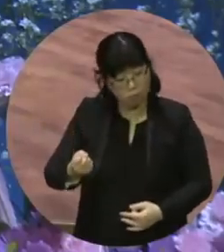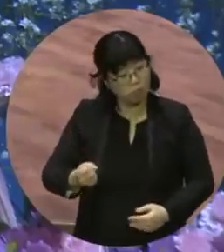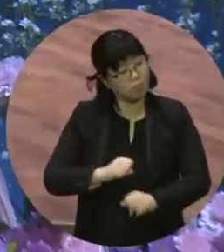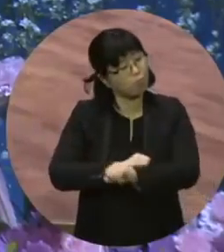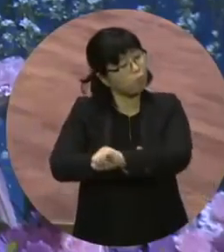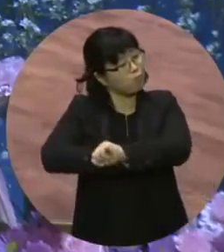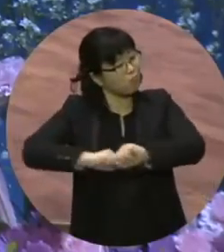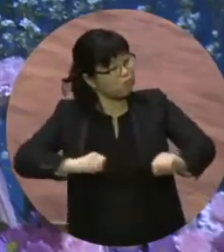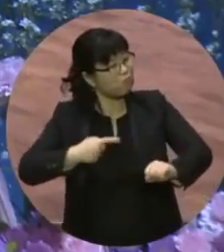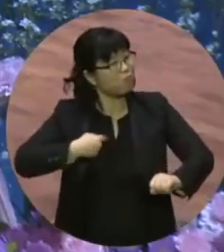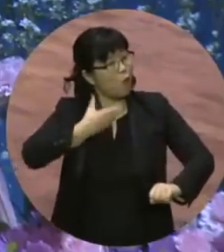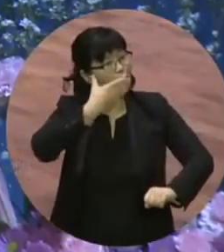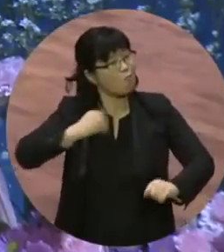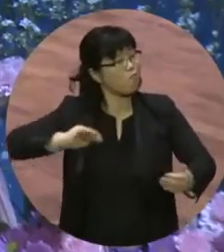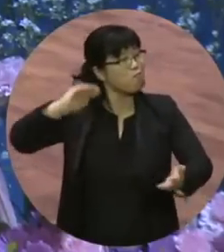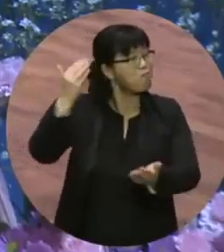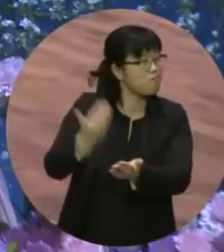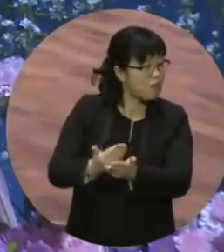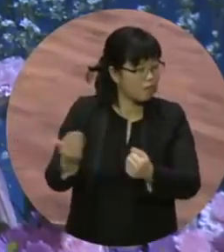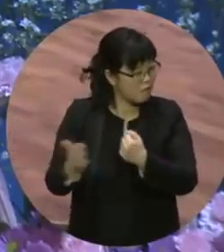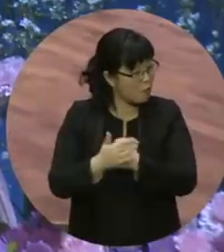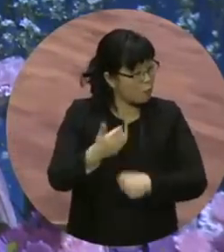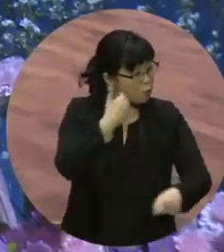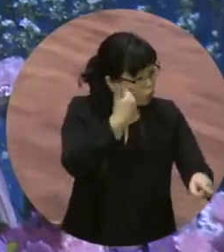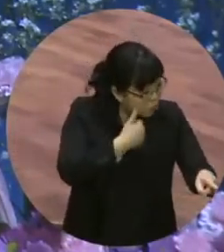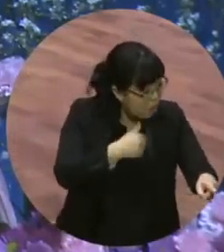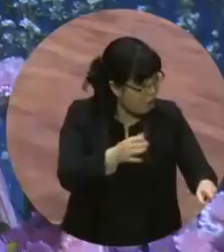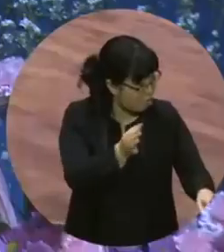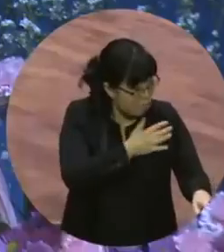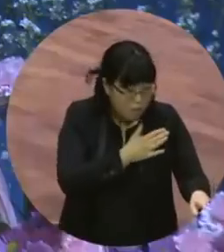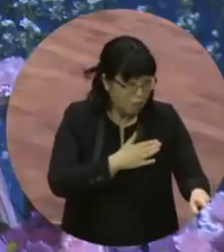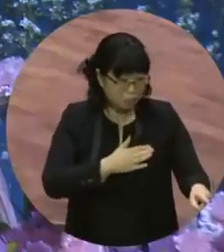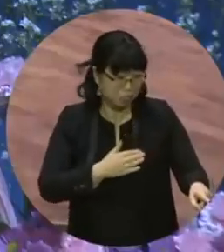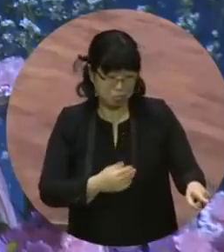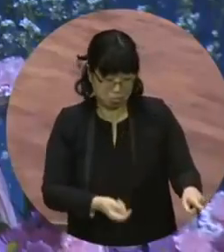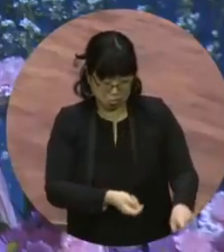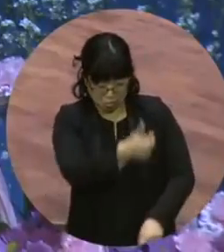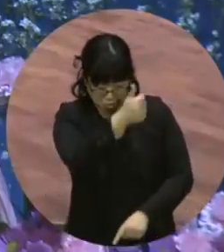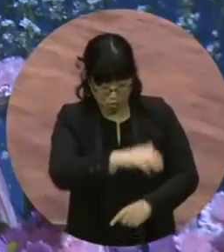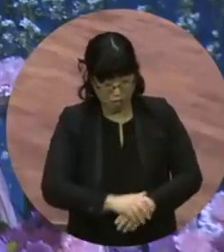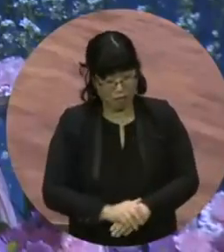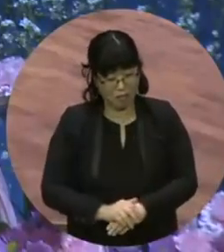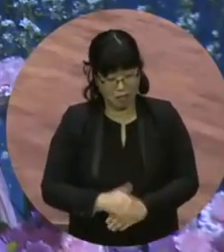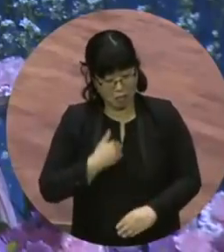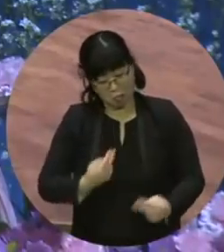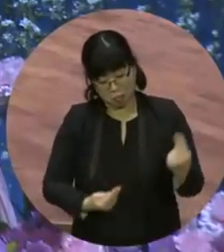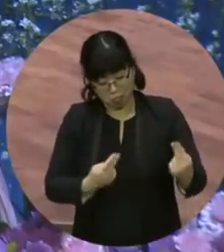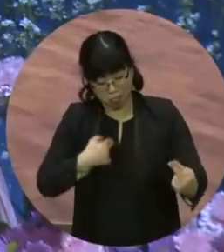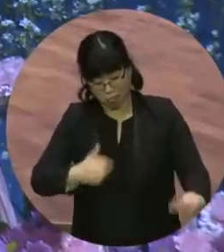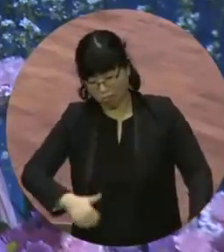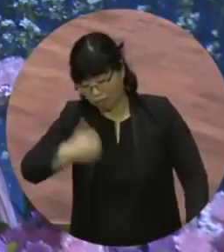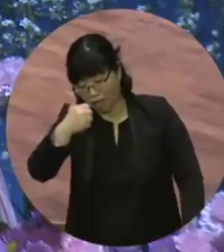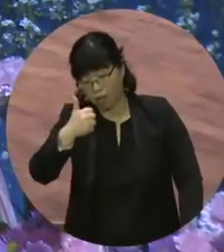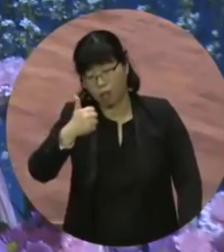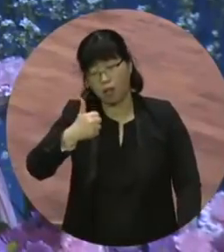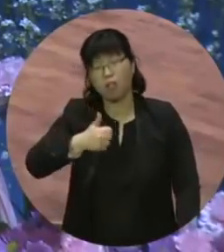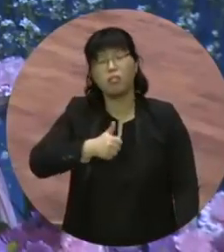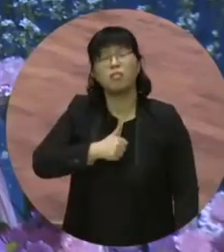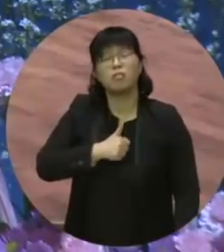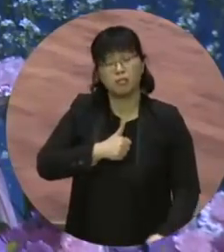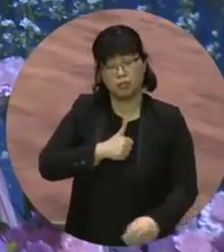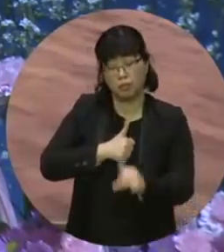그래서 당당합니다. 초대의 성도들요, 비록 아무것도 없이 그냥 몰라 저참하게 다